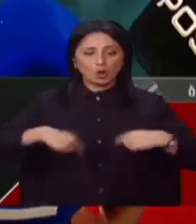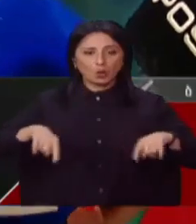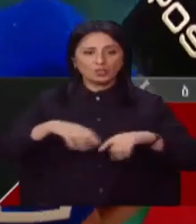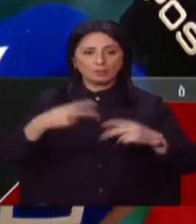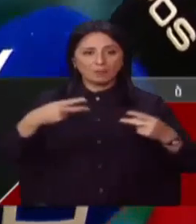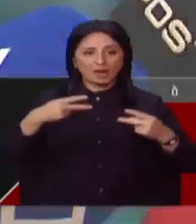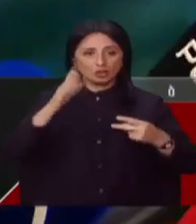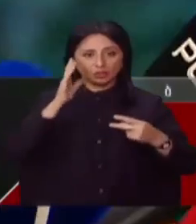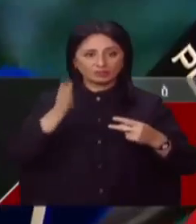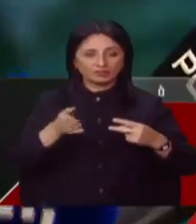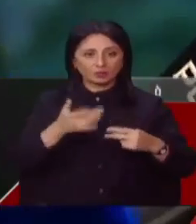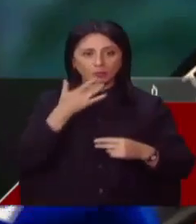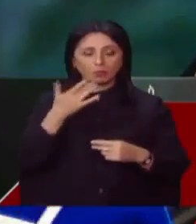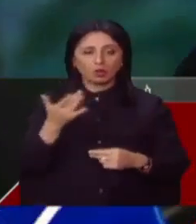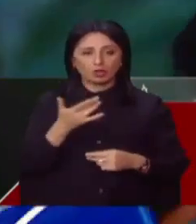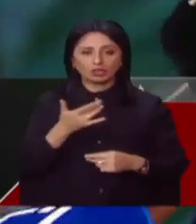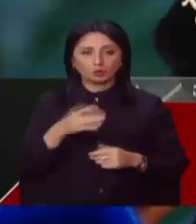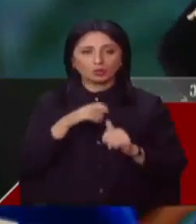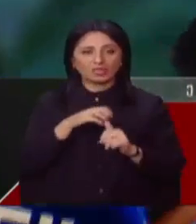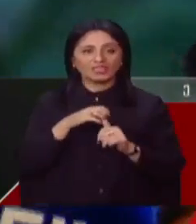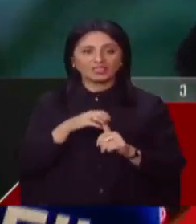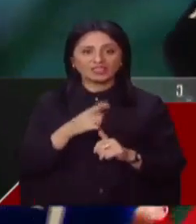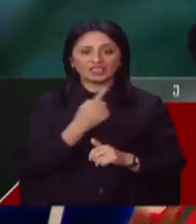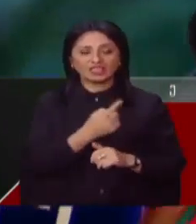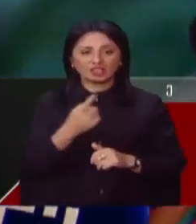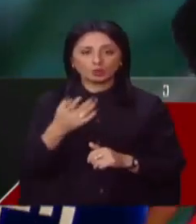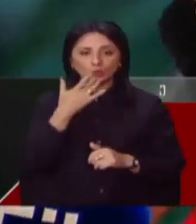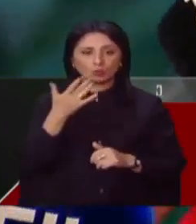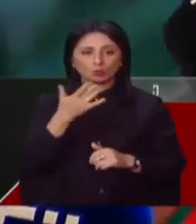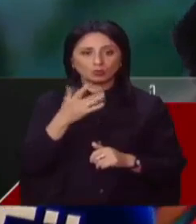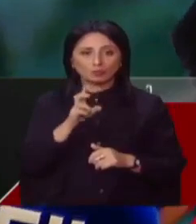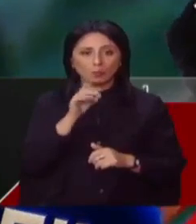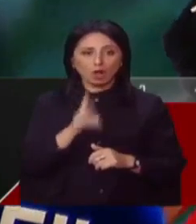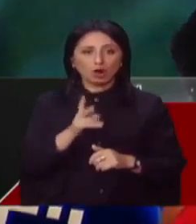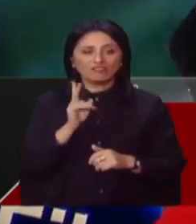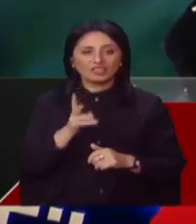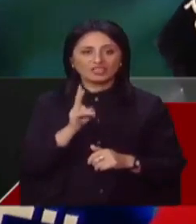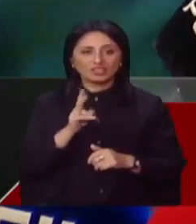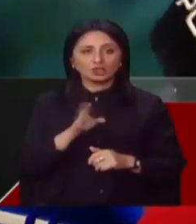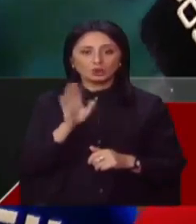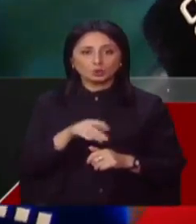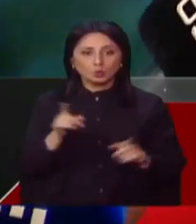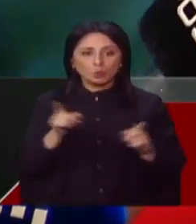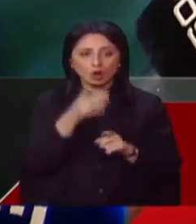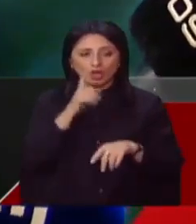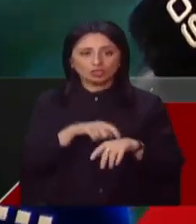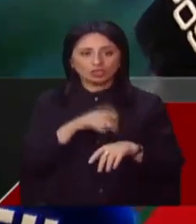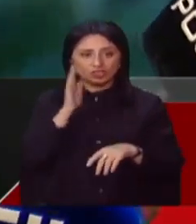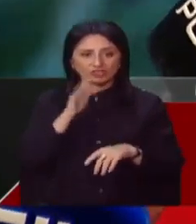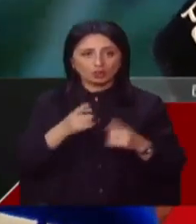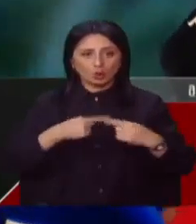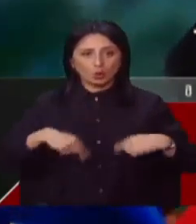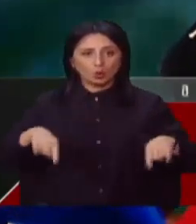კოალიციური პარტნიორები იქნებიან, პოლიტიკური ლიდერები თითოეული პოლიტიკური ბლოკიდან, რომლებიც სულ მოკლე დროში